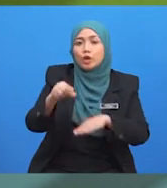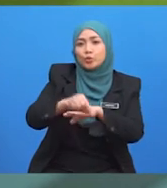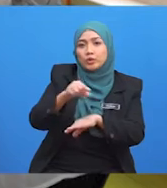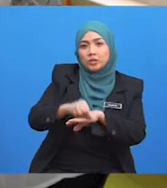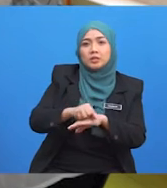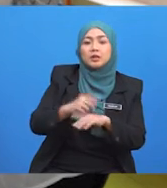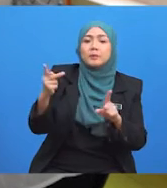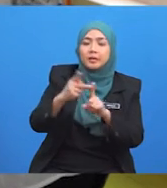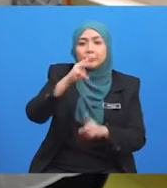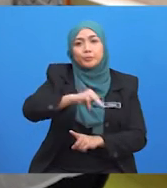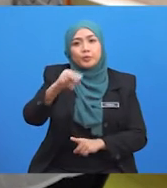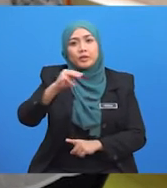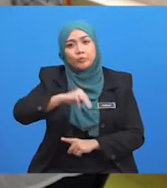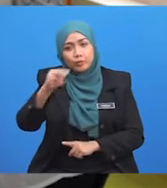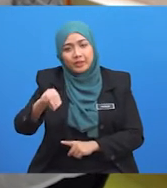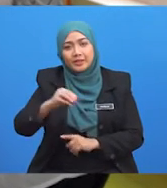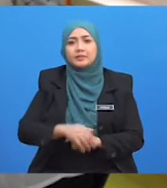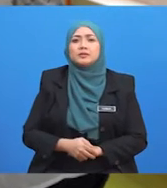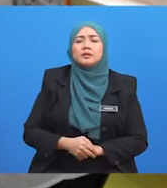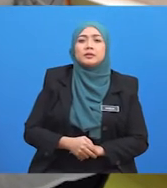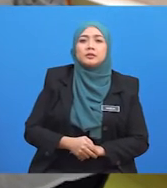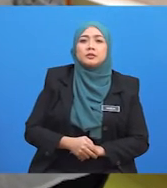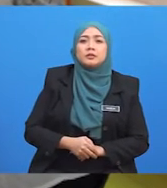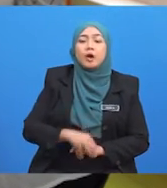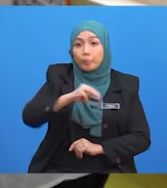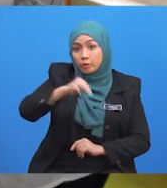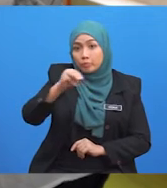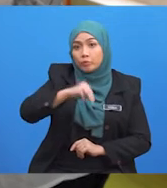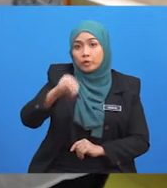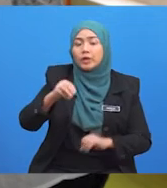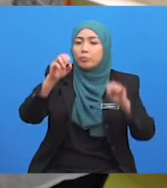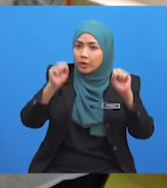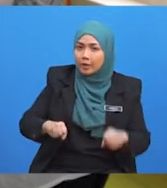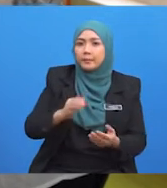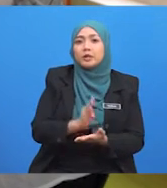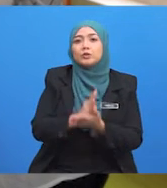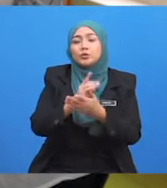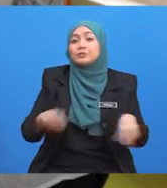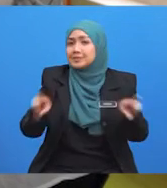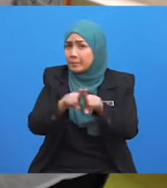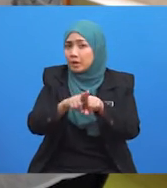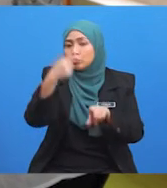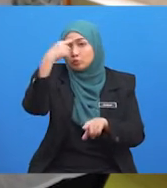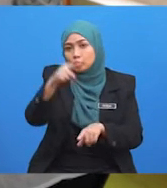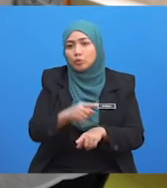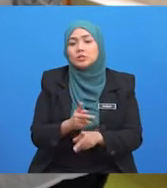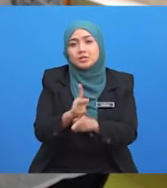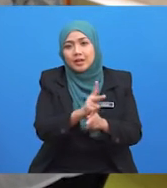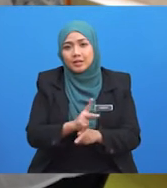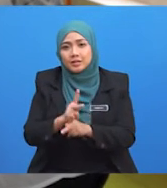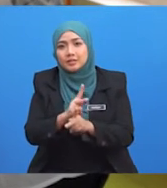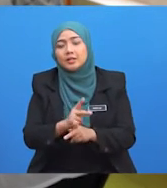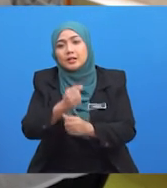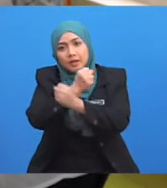ya. Semoga murid-murid boleh membantu bersama-sama untuk menjaga dan sayang